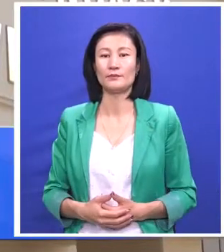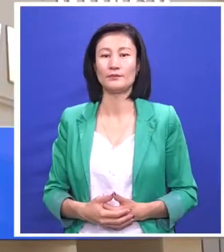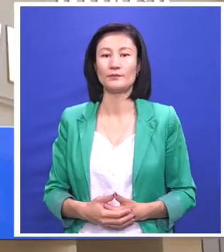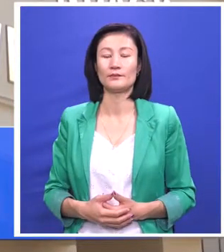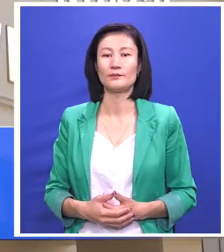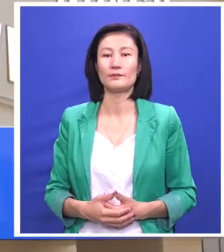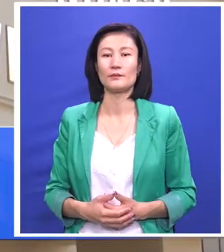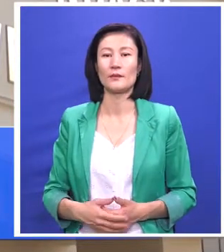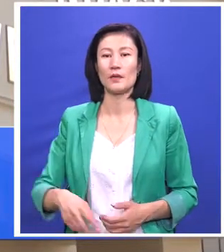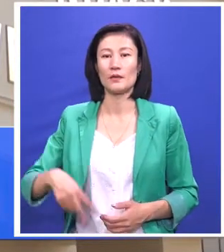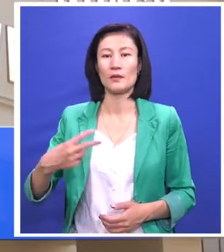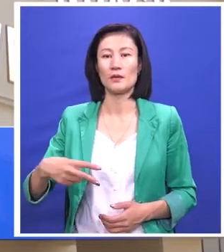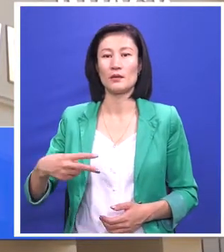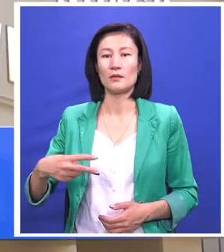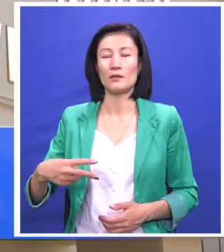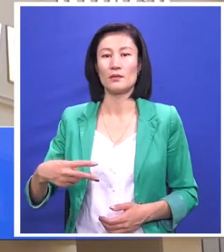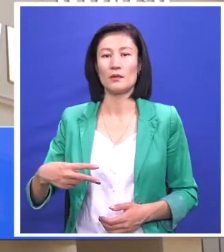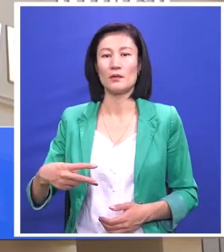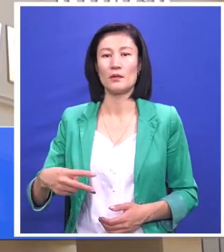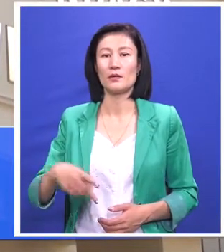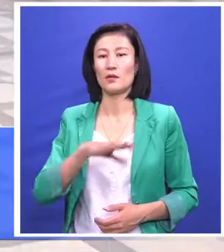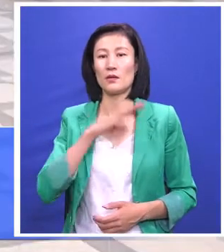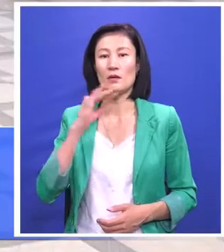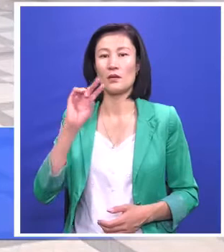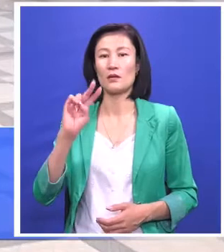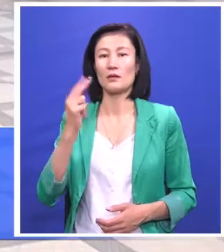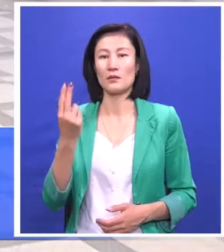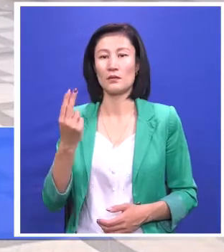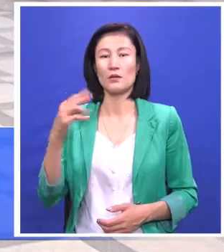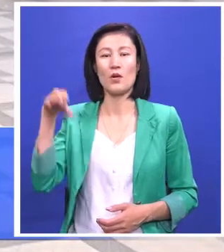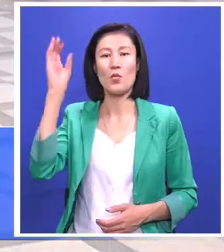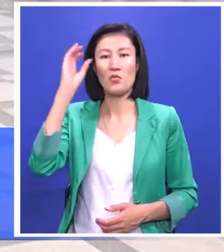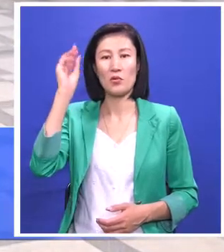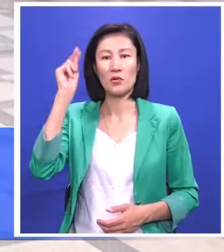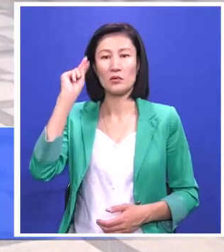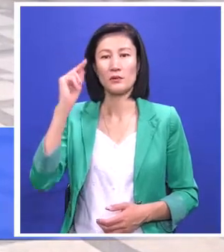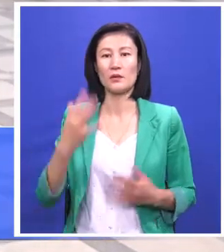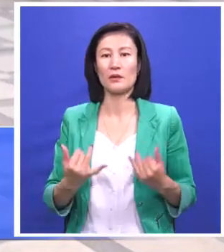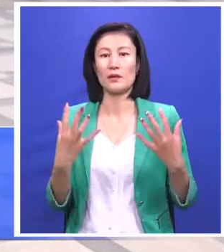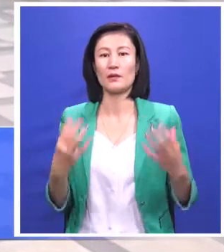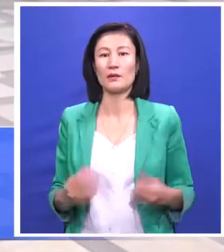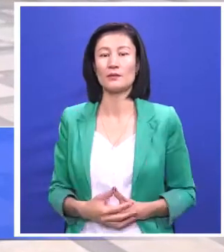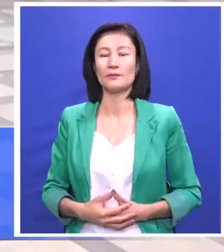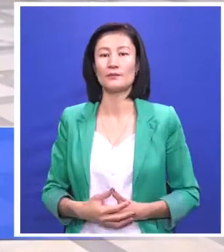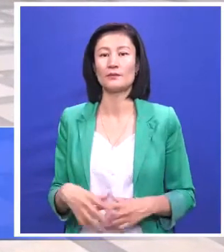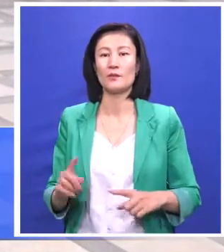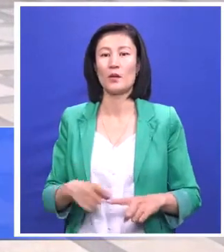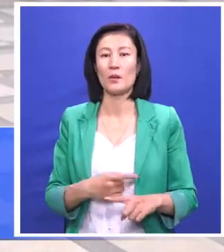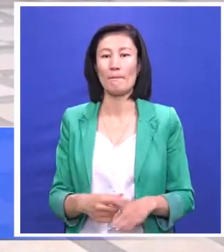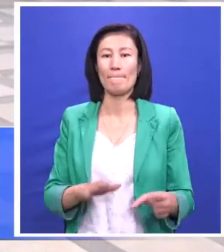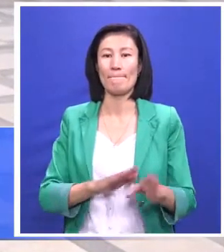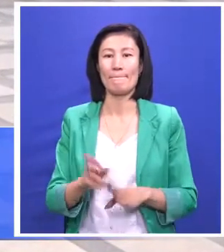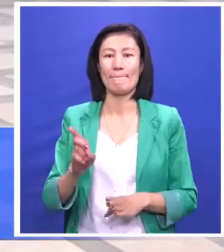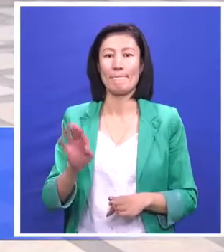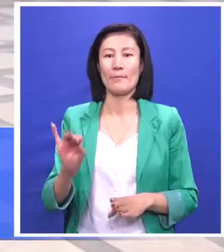атанды. 20-дан астам ұлт өкілдері оқиды бұл университетте. Да, қазіргі таңда бұл